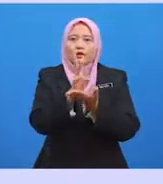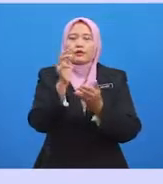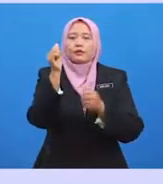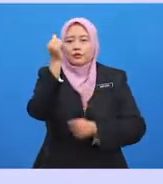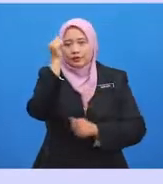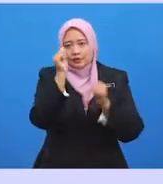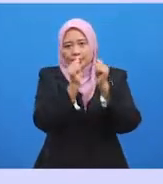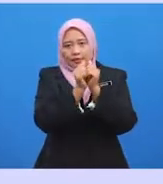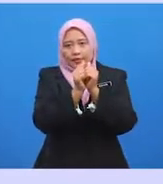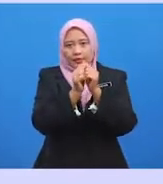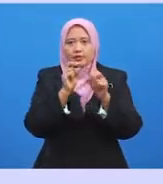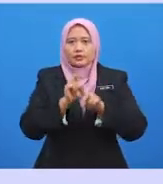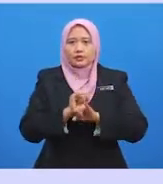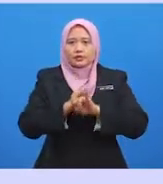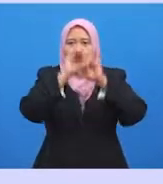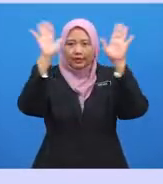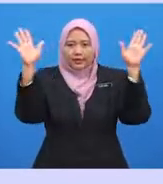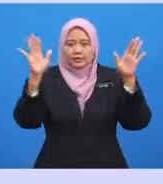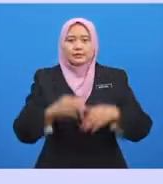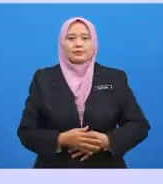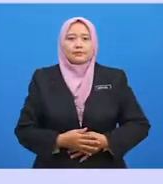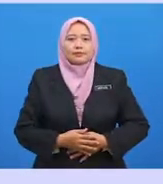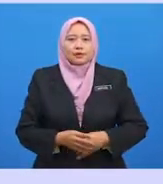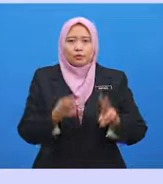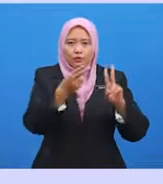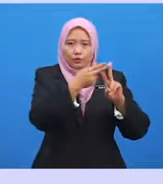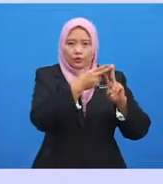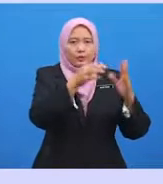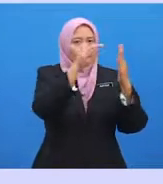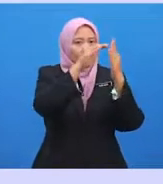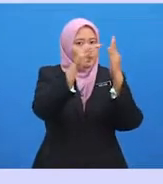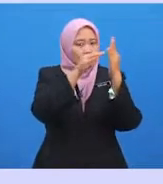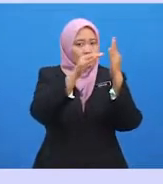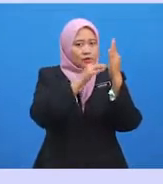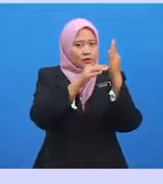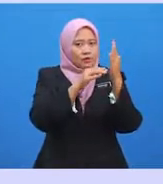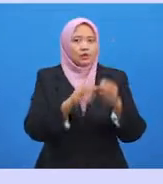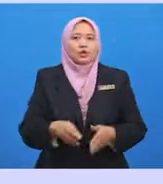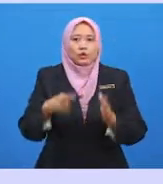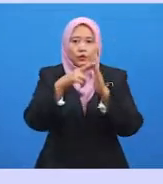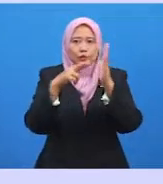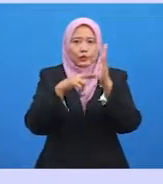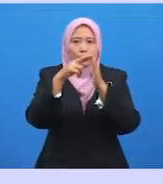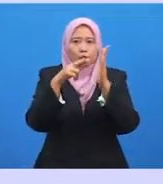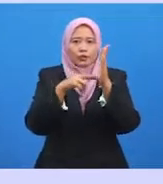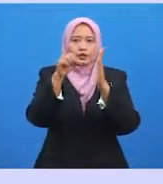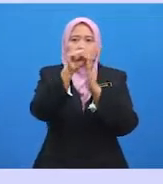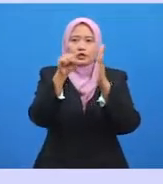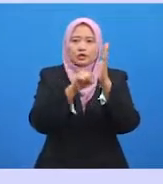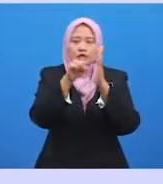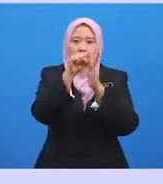menyenar aikan rukun dan syarat harta wakaf dengan tepat ketiga